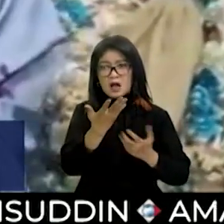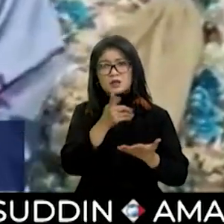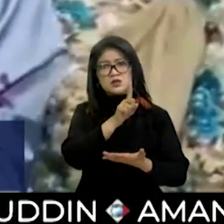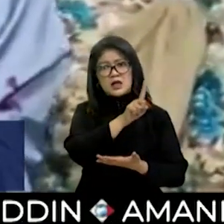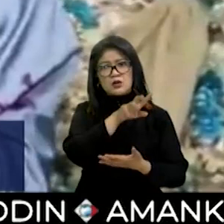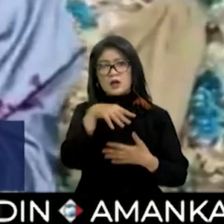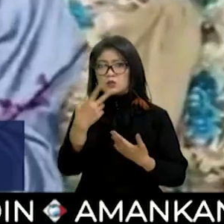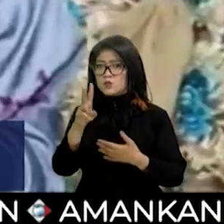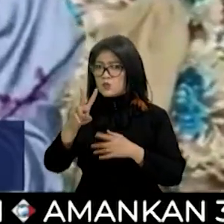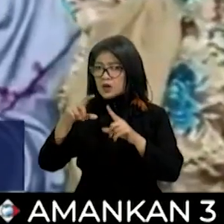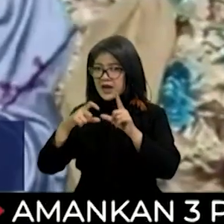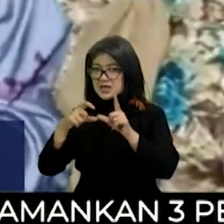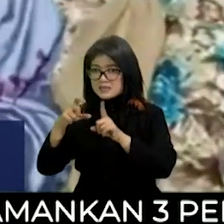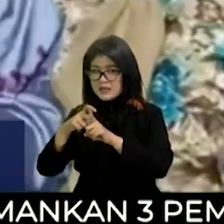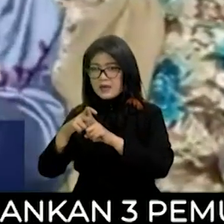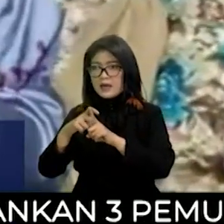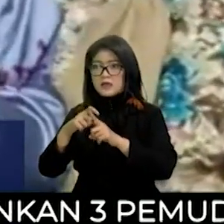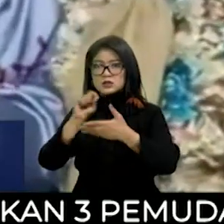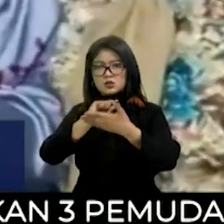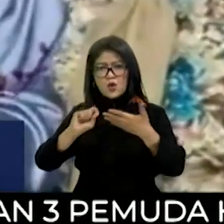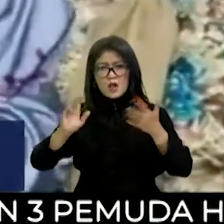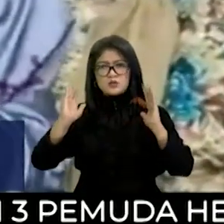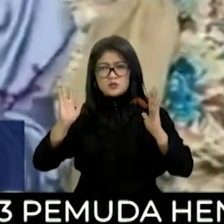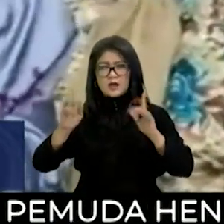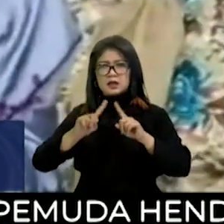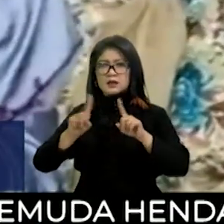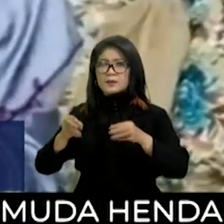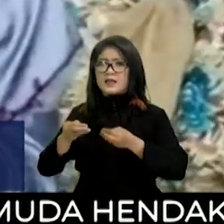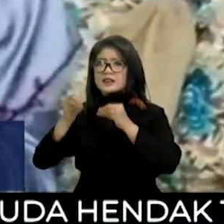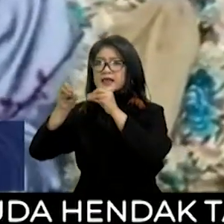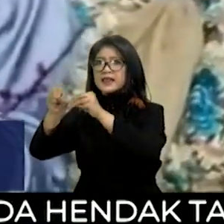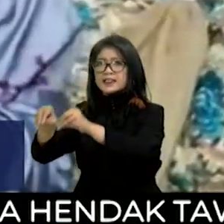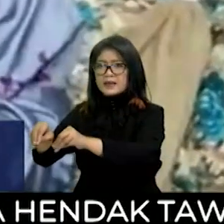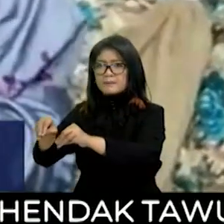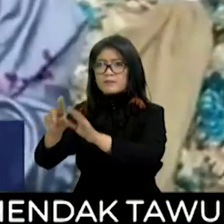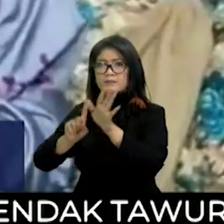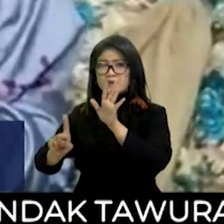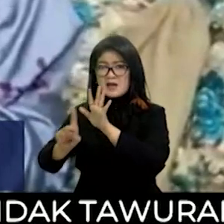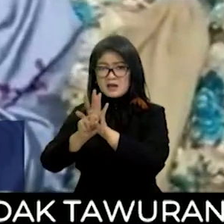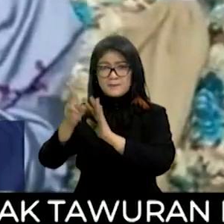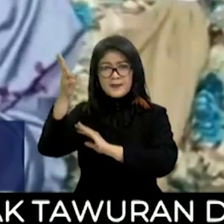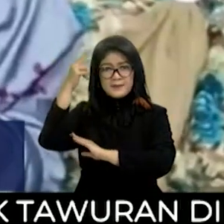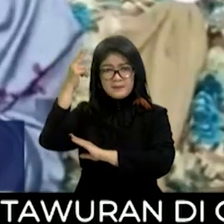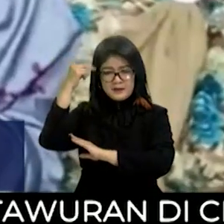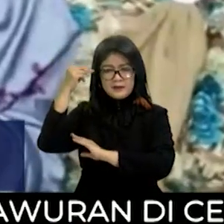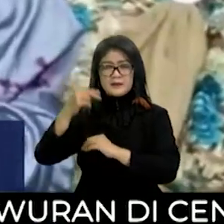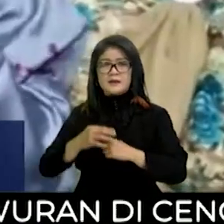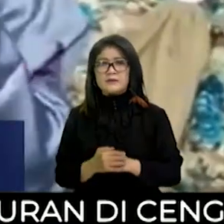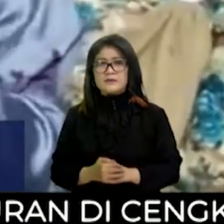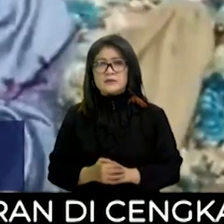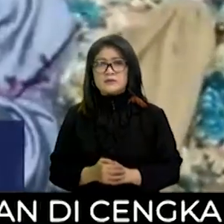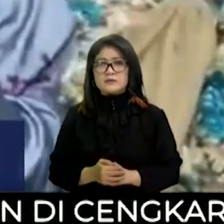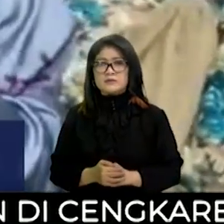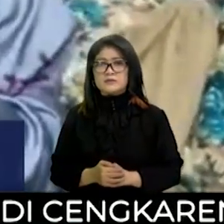sekolah, itu pun kami titipkan atas nama P2 dan pemerintah. Nah, seperti itu. Dan yang